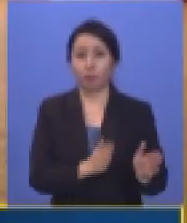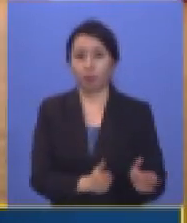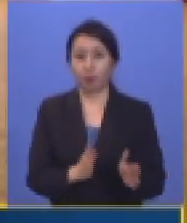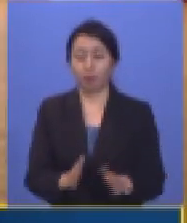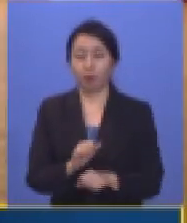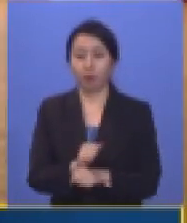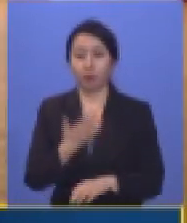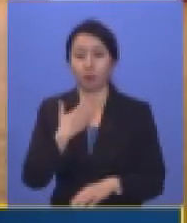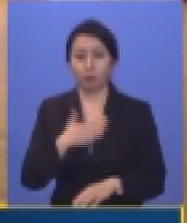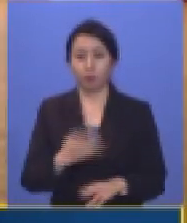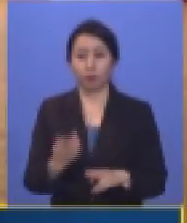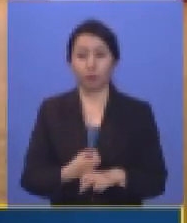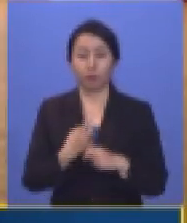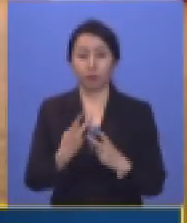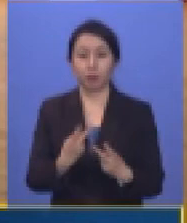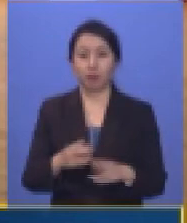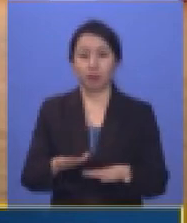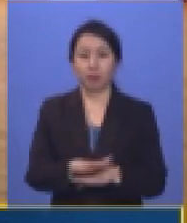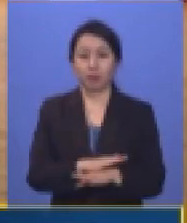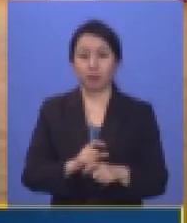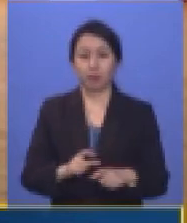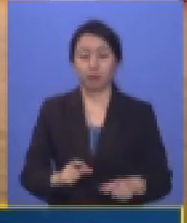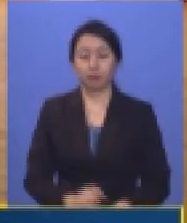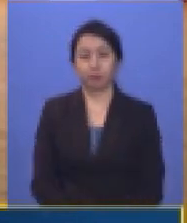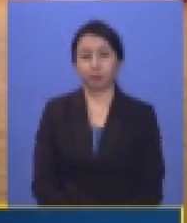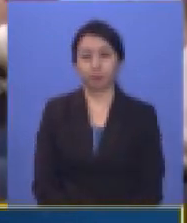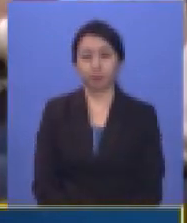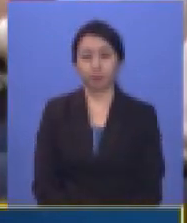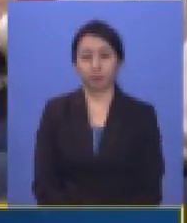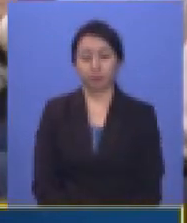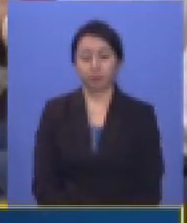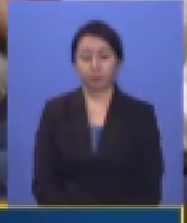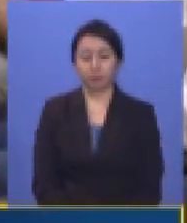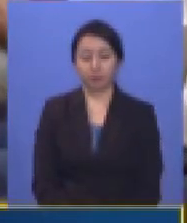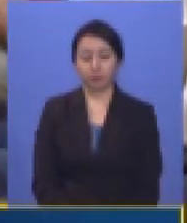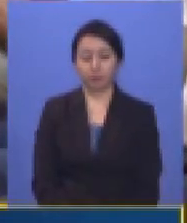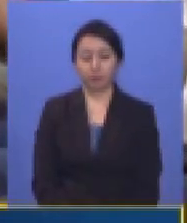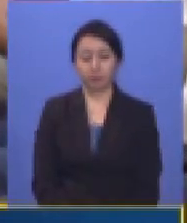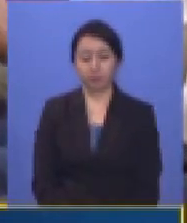обеспечение спокойствия и безопасности земляков. Кирилл Потемкин при содействии областного департамента полиции.